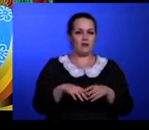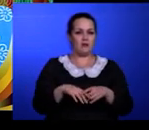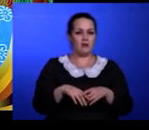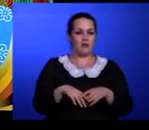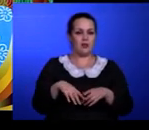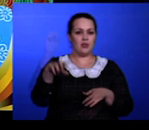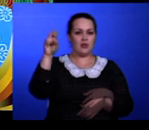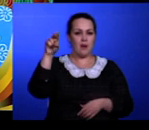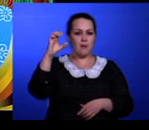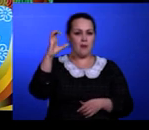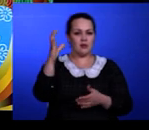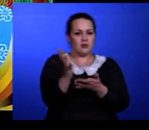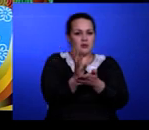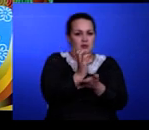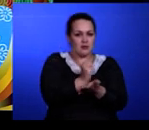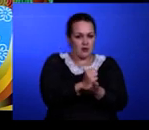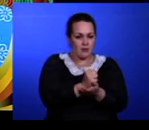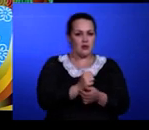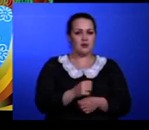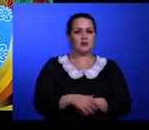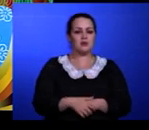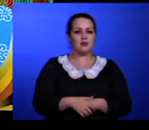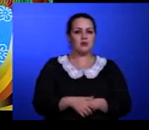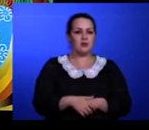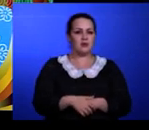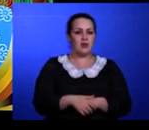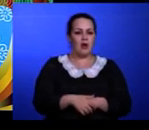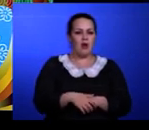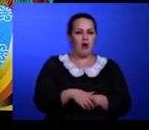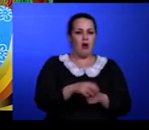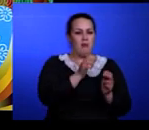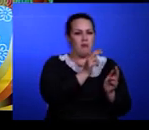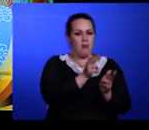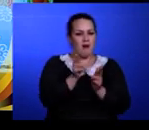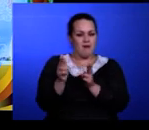боезапас это запас боевых снарядов